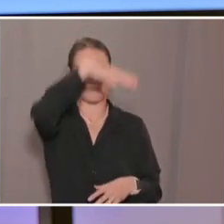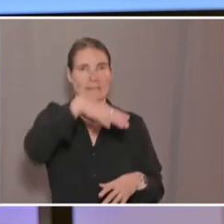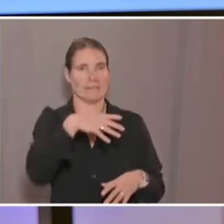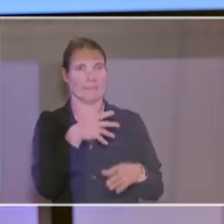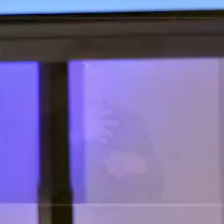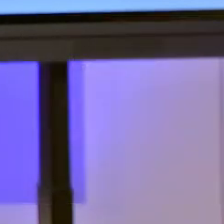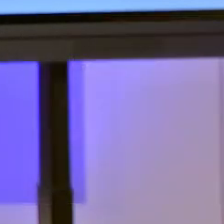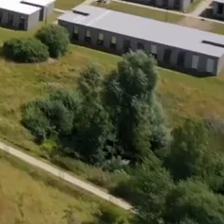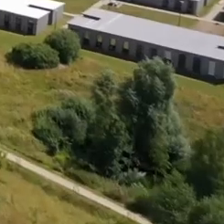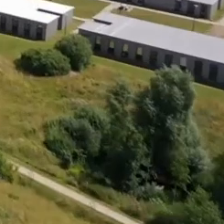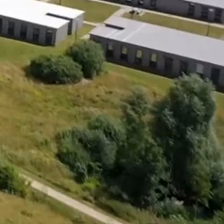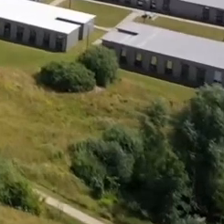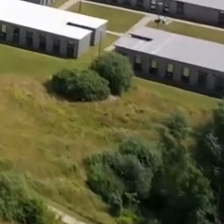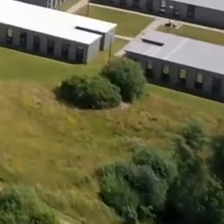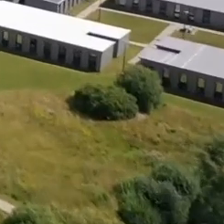Campus-Neuzuwachses.